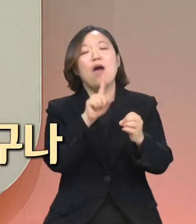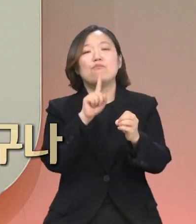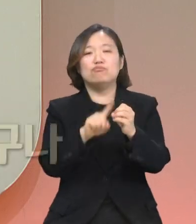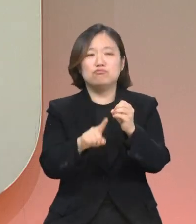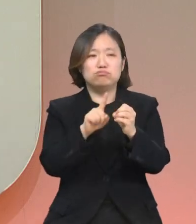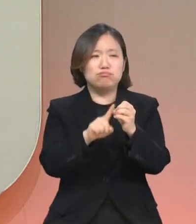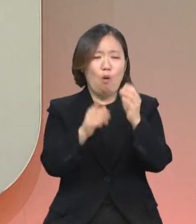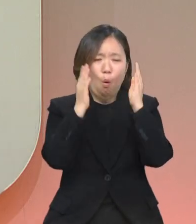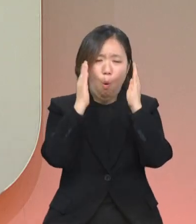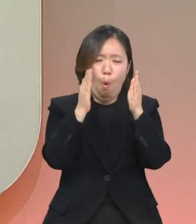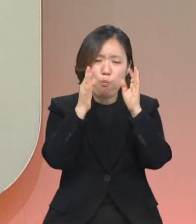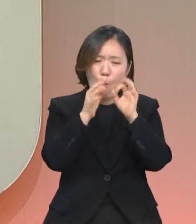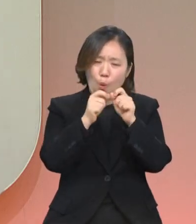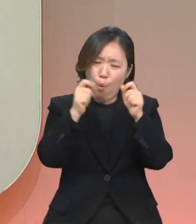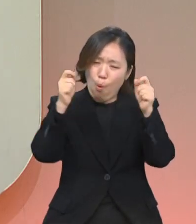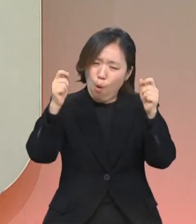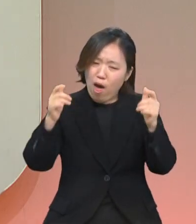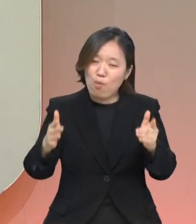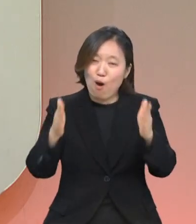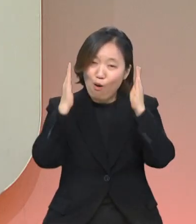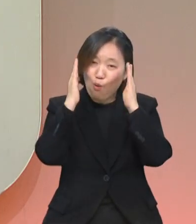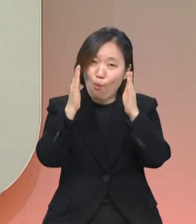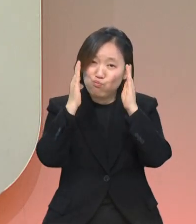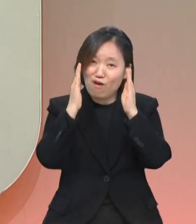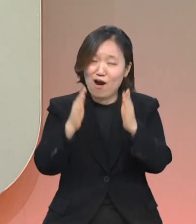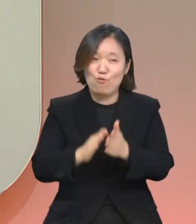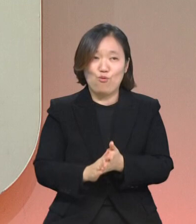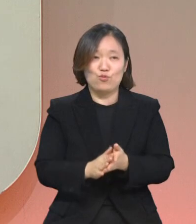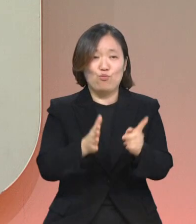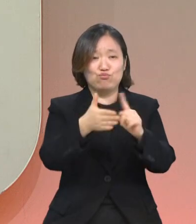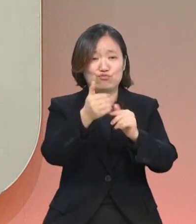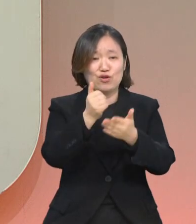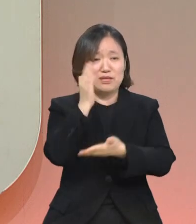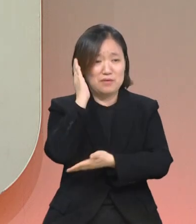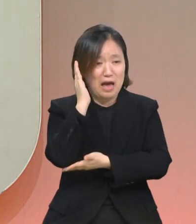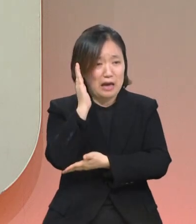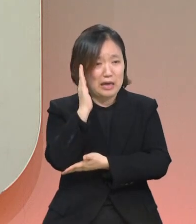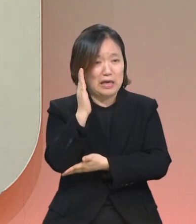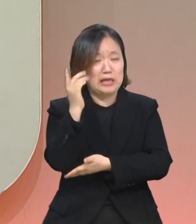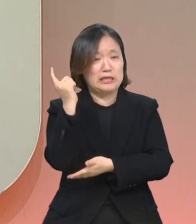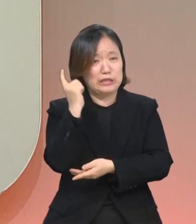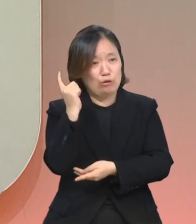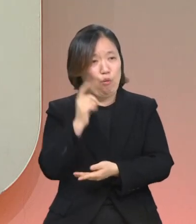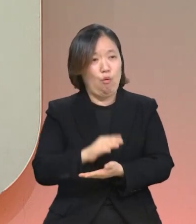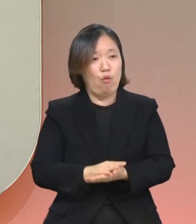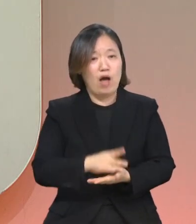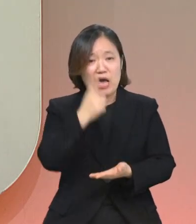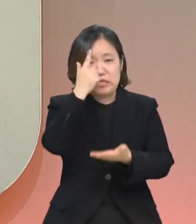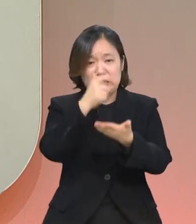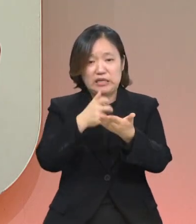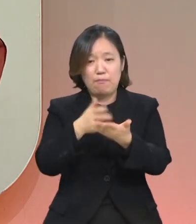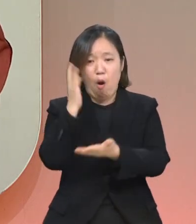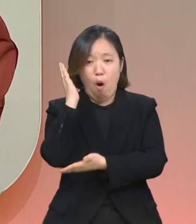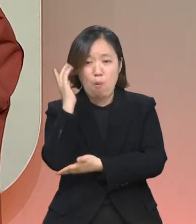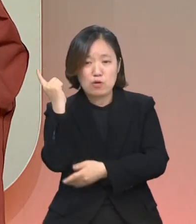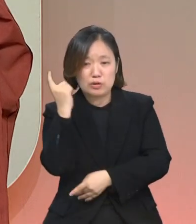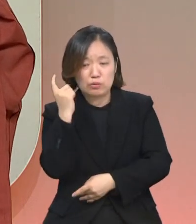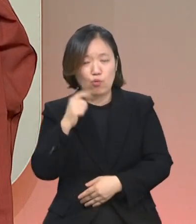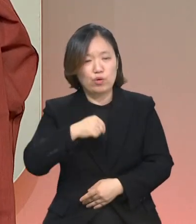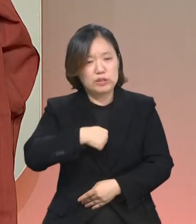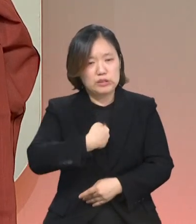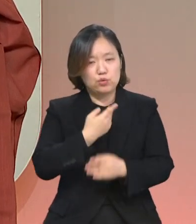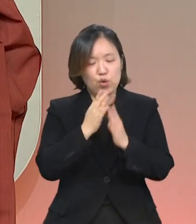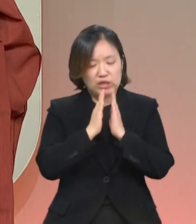공부를 오랫동안 하시고 부처님 법문 공부하시고 스님들 법문 듣고 스스로 기도하고 염불